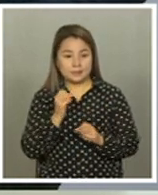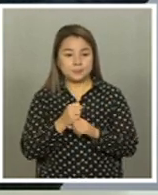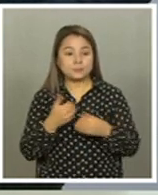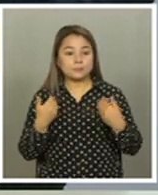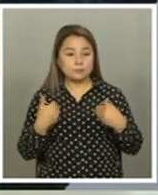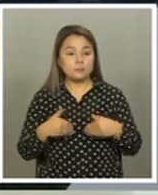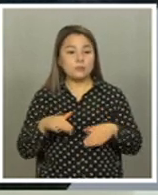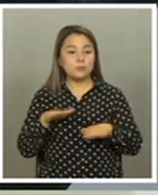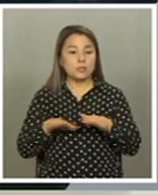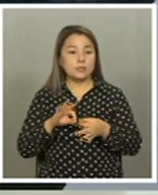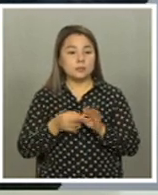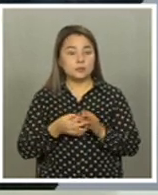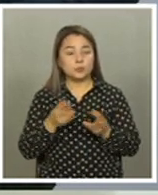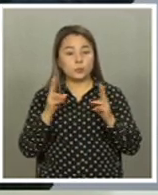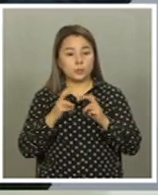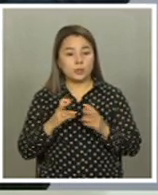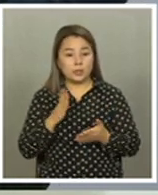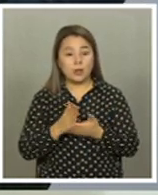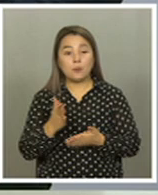өлшеу. Ол үшін біз